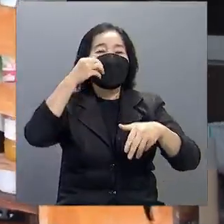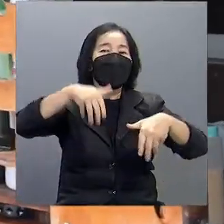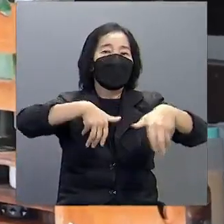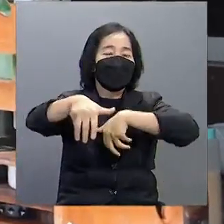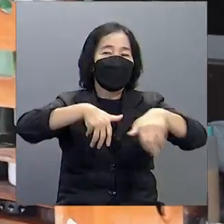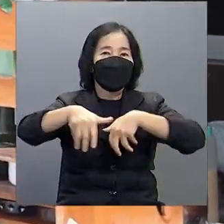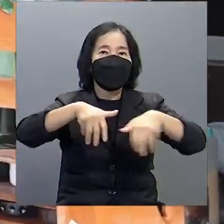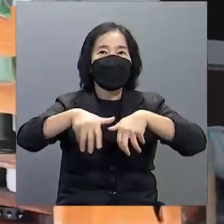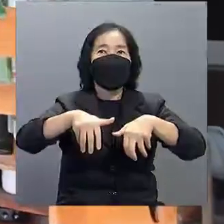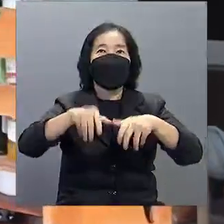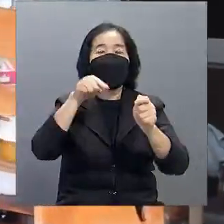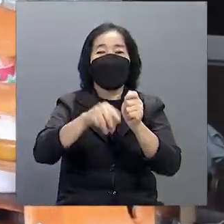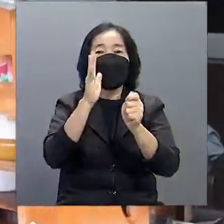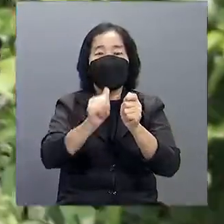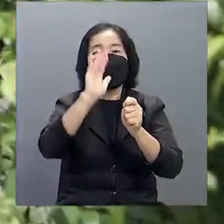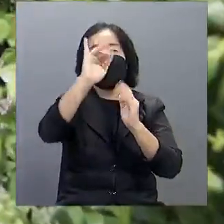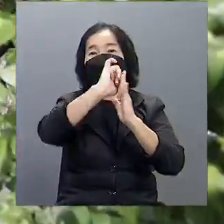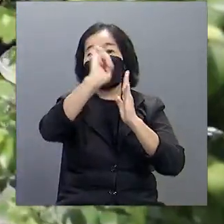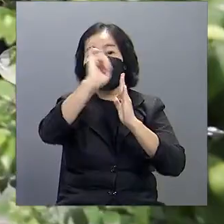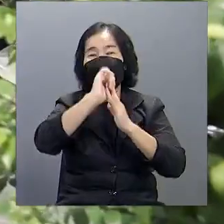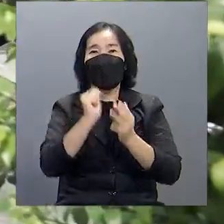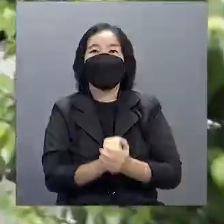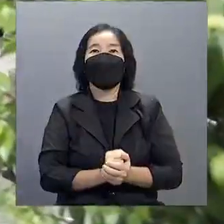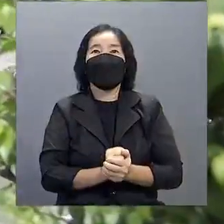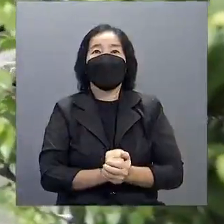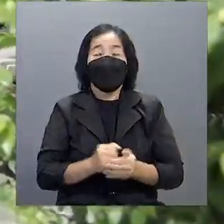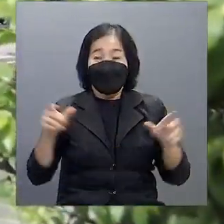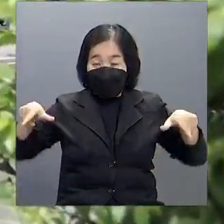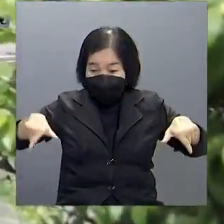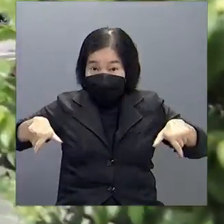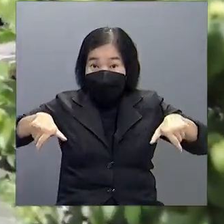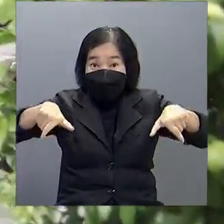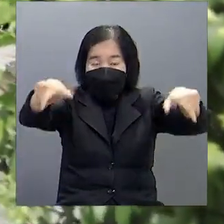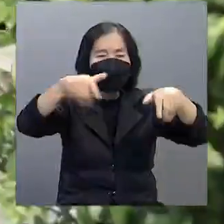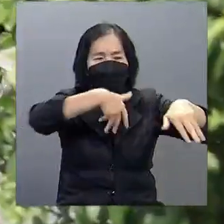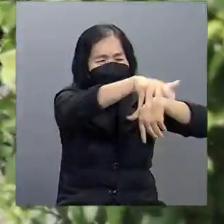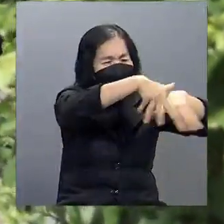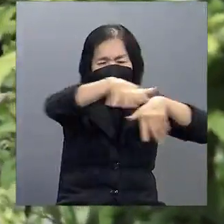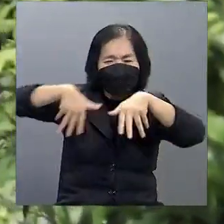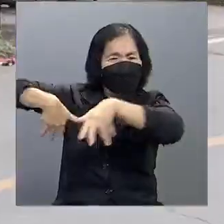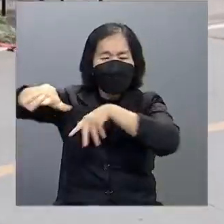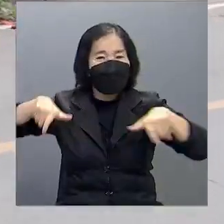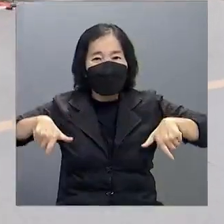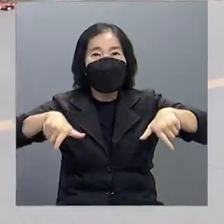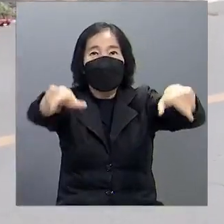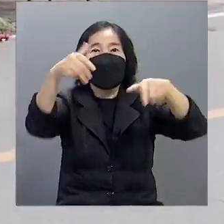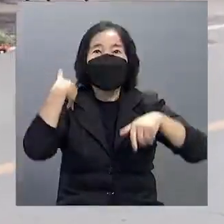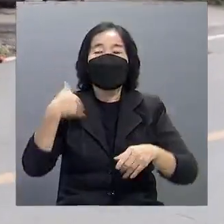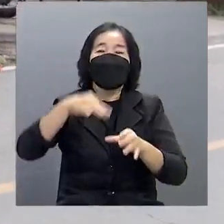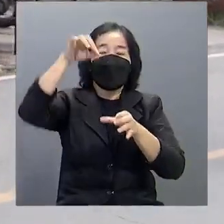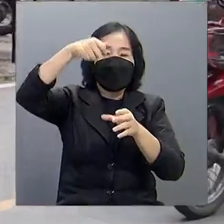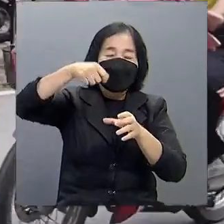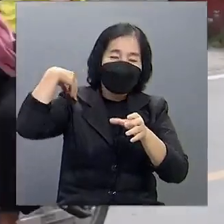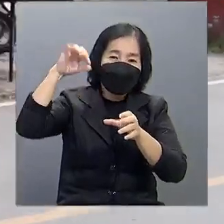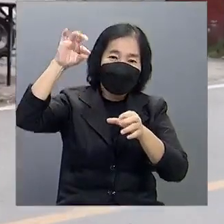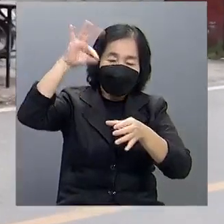มืองจังหวัดเชียงใหม่ตลอดสองข้างทางภายในชุมชนค่ะมีทั้งชากาแฟสดนะคะอาหาร